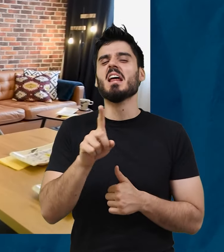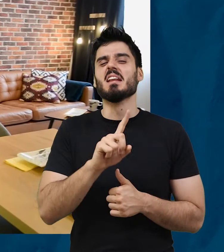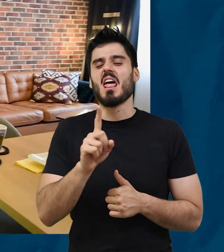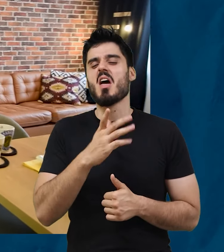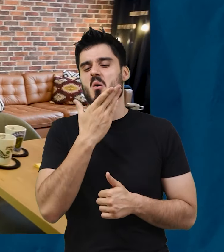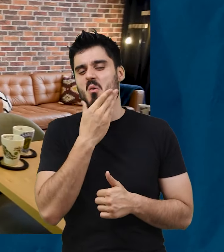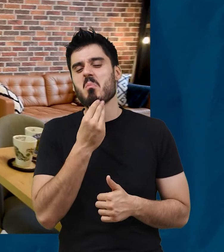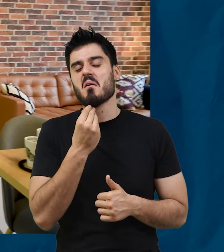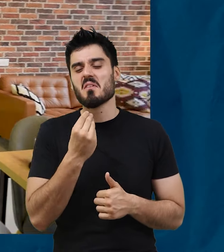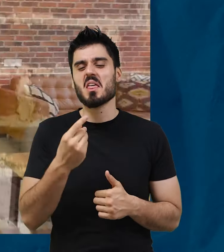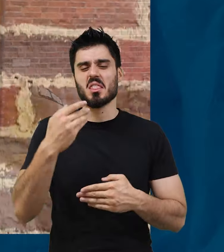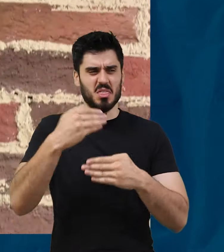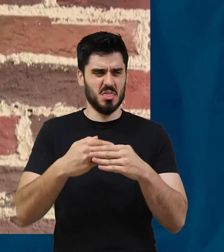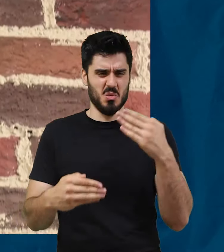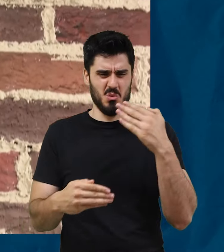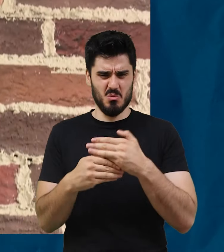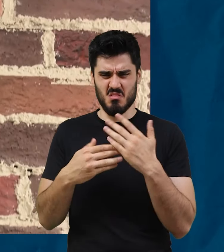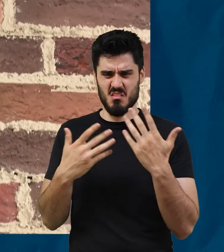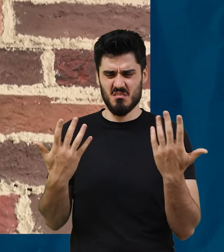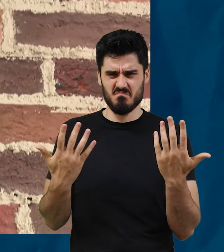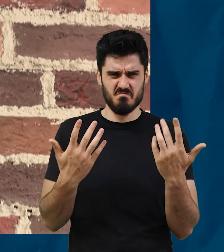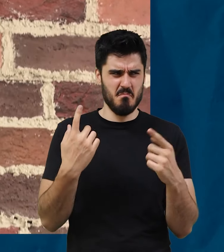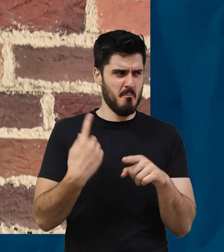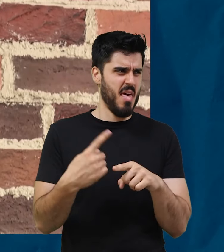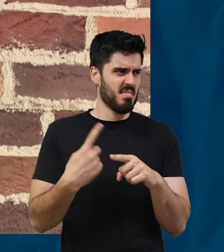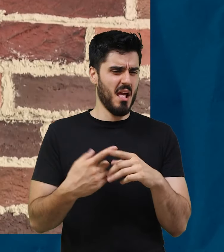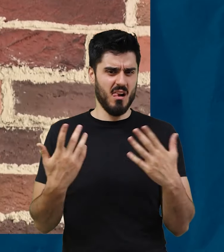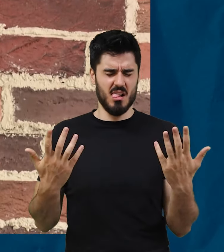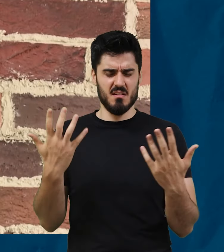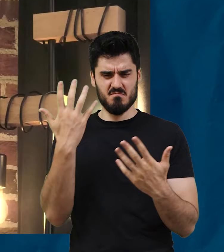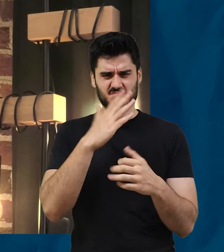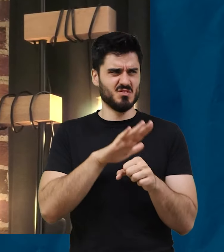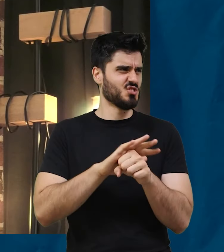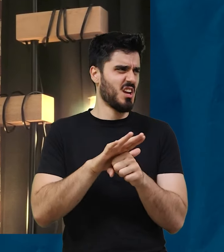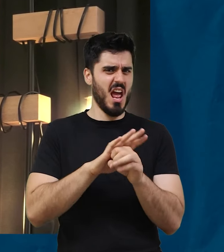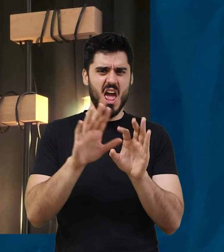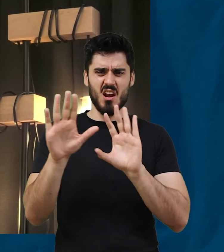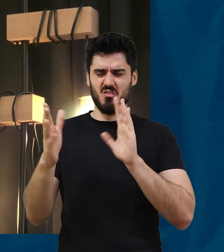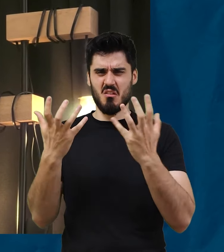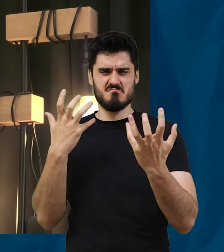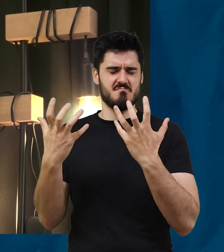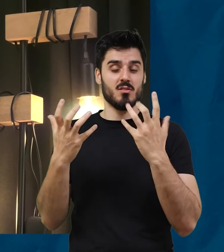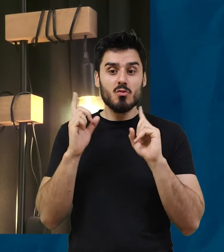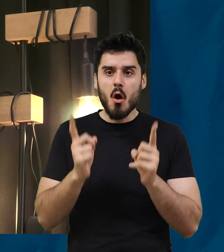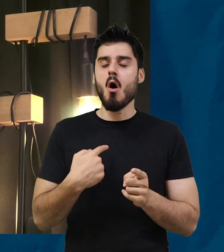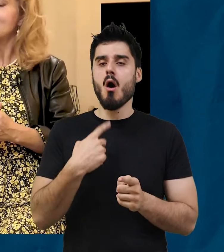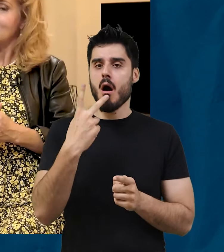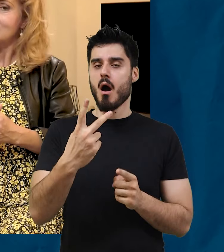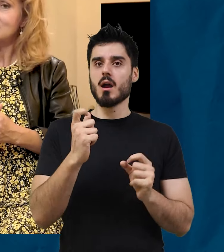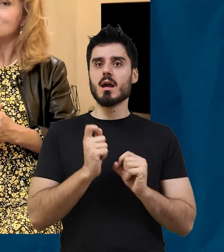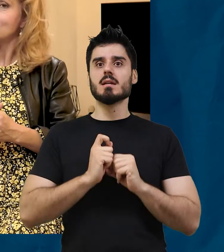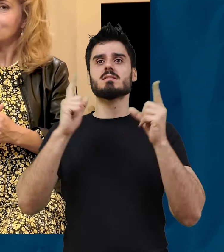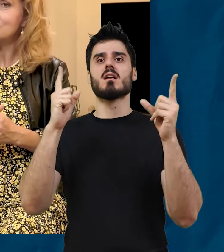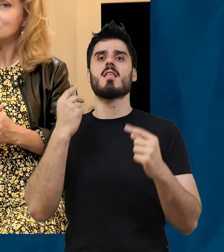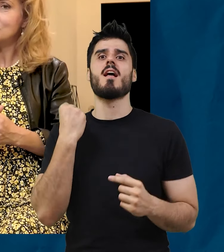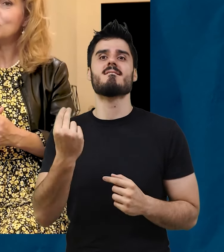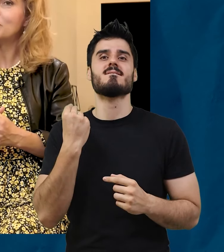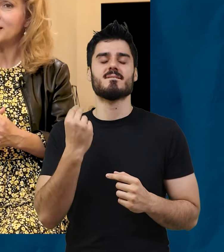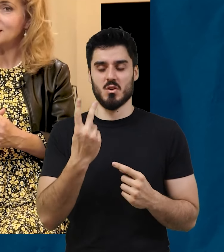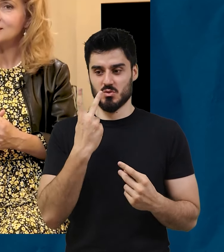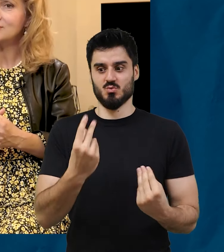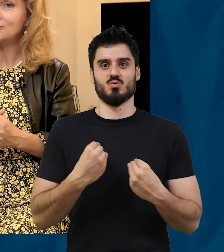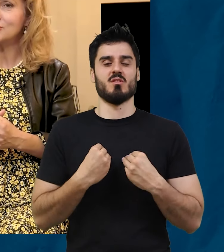честно казано. Нали, тухли плюс метал, черно, с дъб, но съм изненадана, защото се